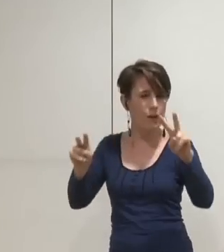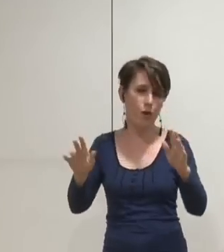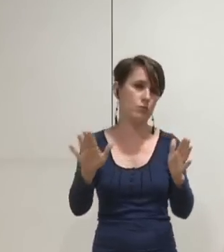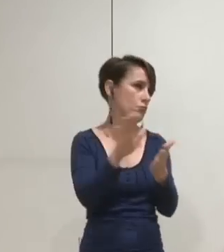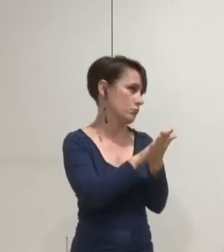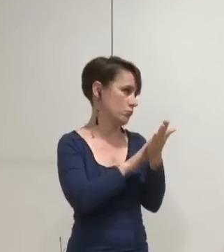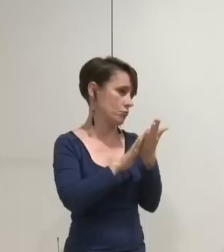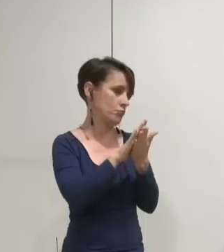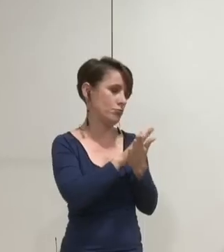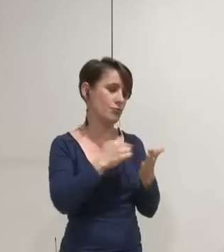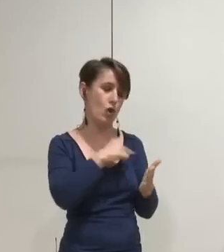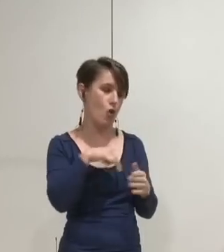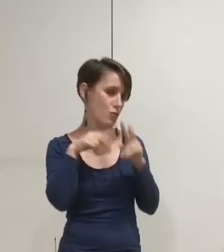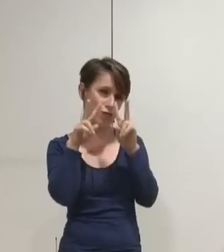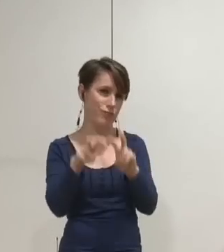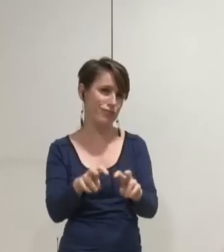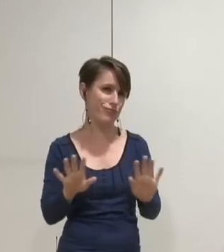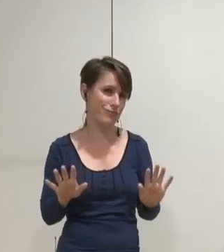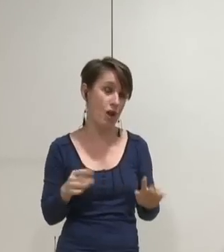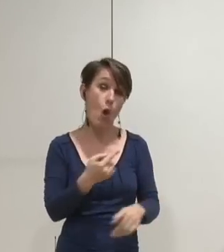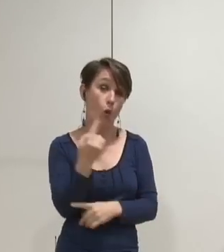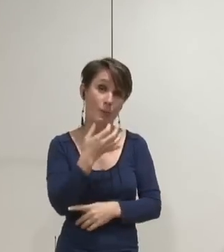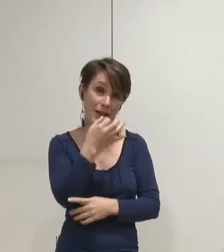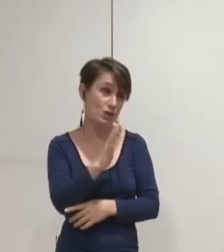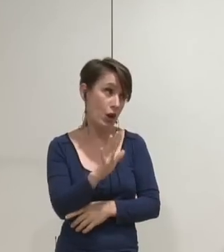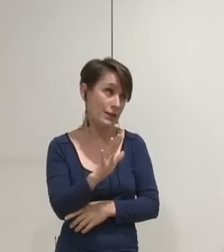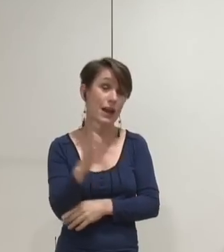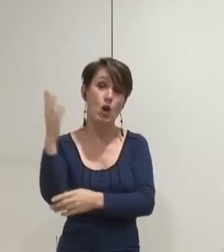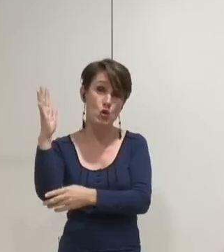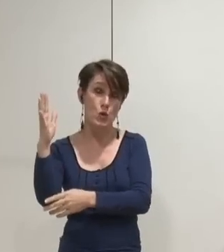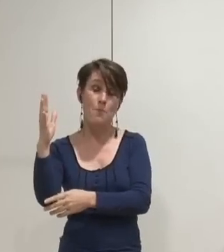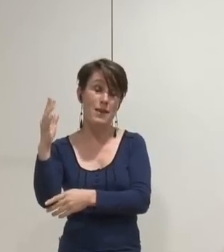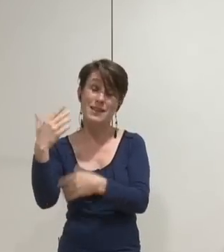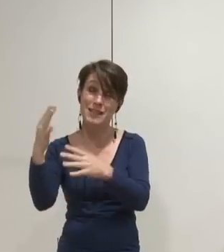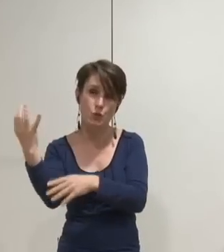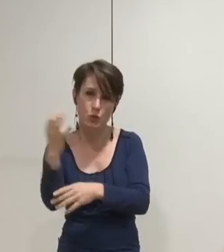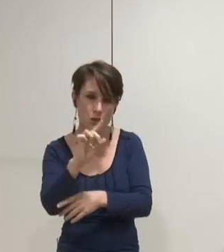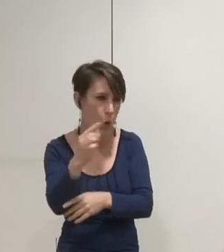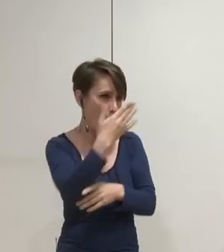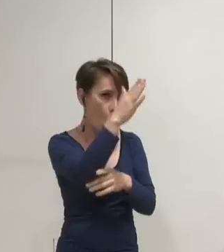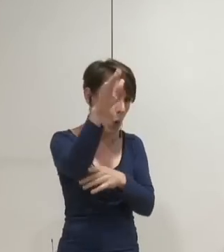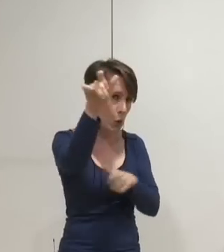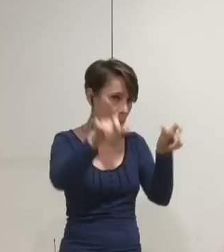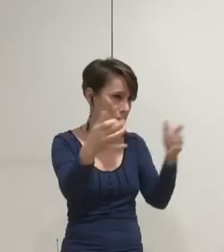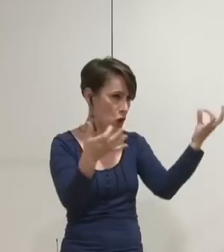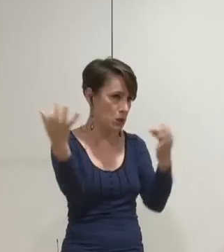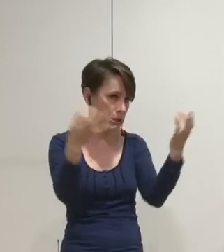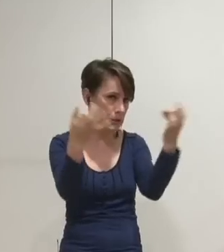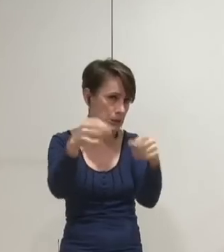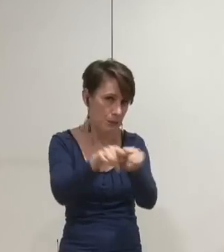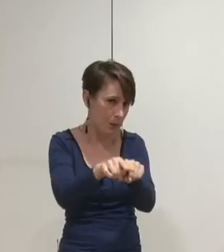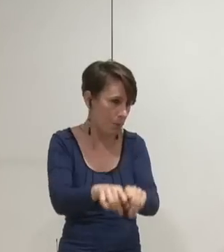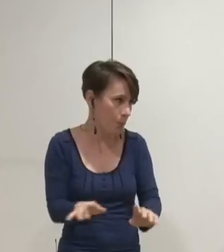nous quand même on s'est renseigné avant on a regardé et puis on n'est pas les seuls à le dire il y a pas que l'UMP il y a pas que Matthieu chamussi qui qui qui affirme ce fait